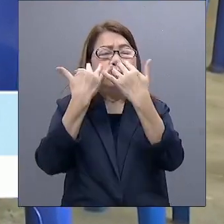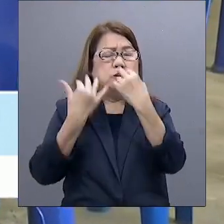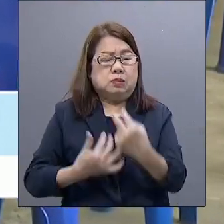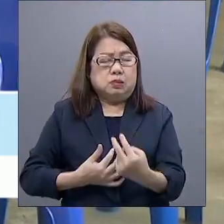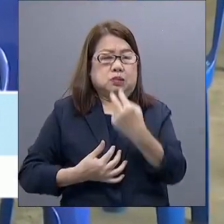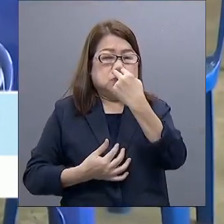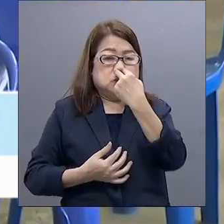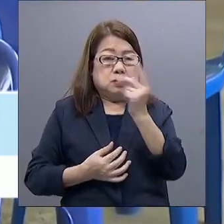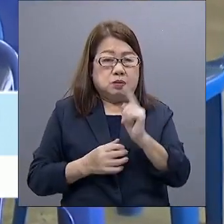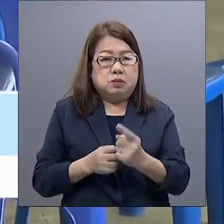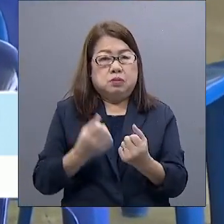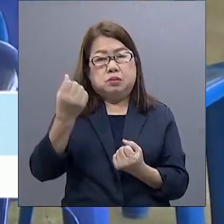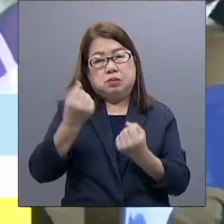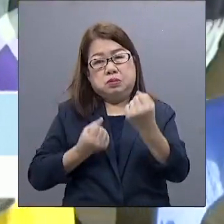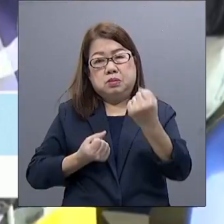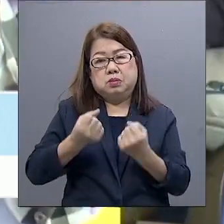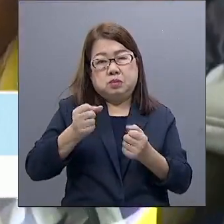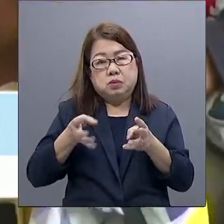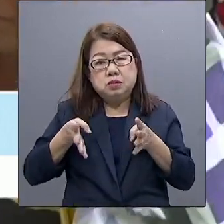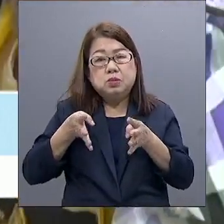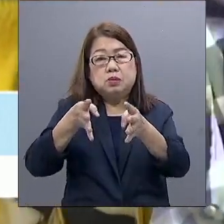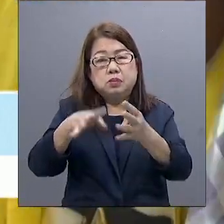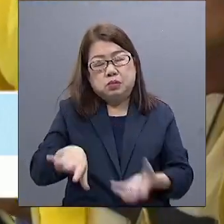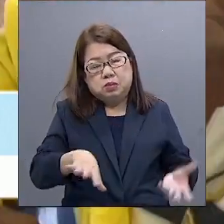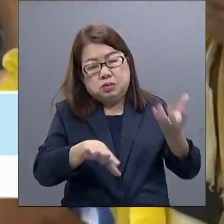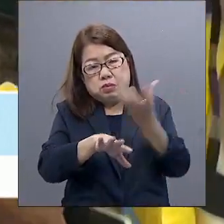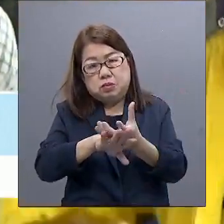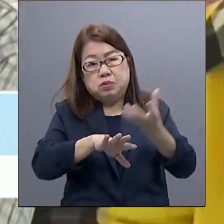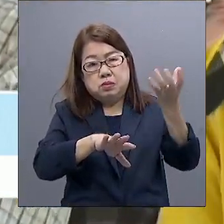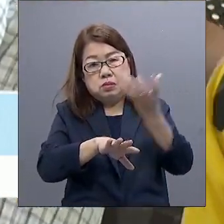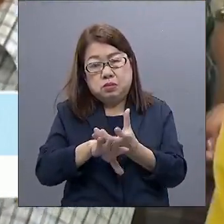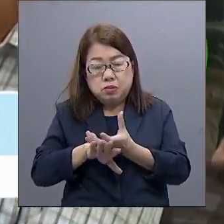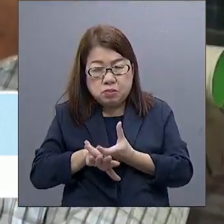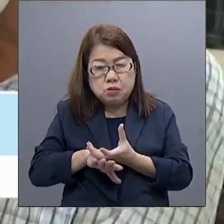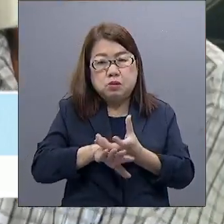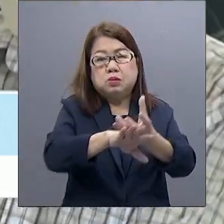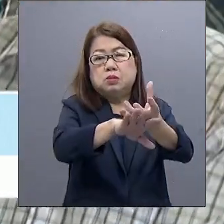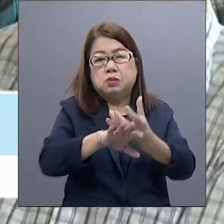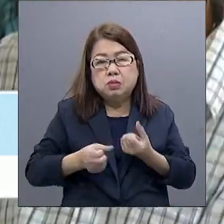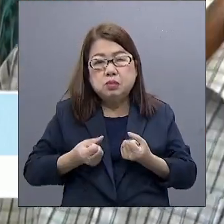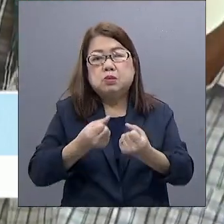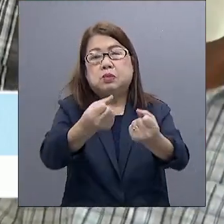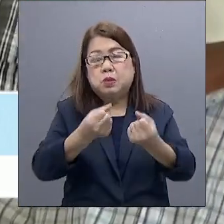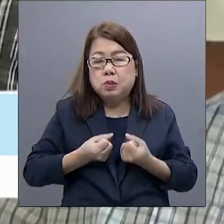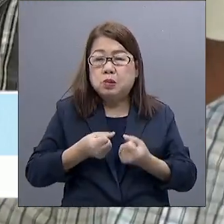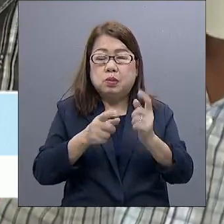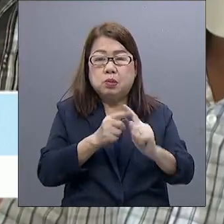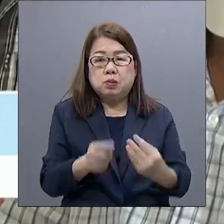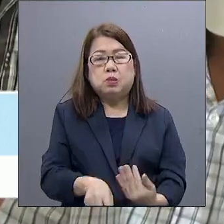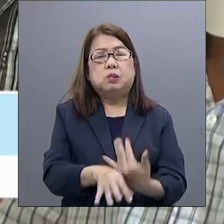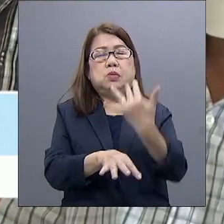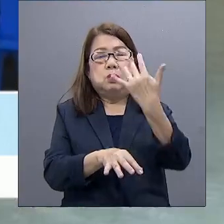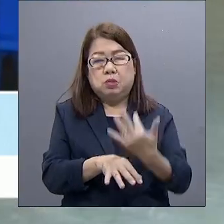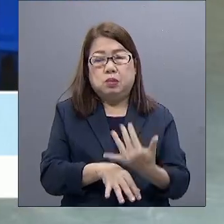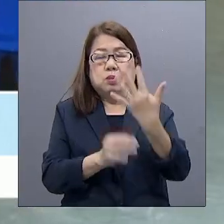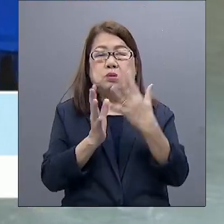มนวนมากมาย ที่จะต้องว่บรทุกหินไปในwechselทางก่าน ทจะขภโท